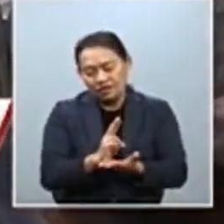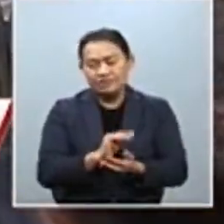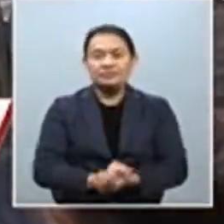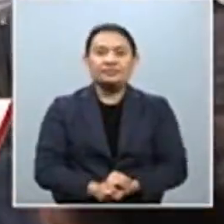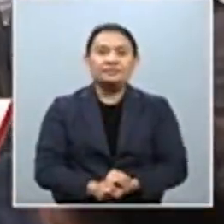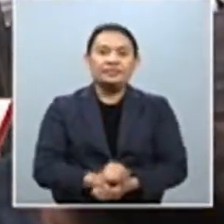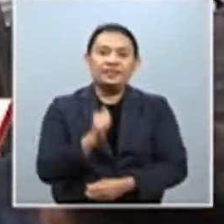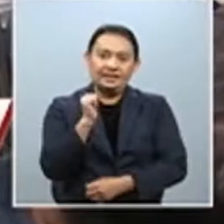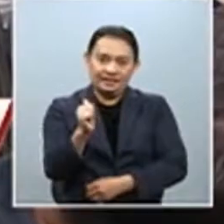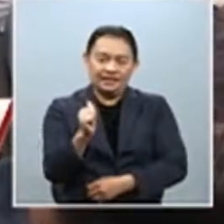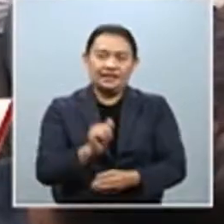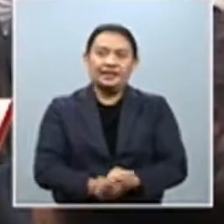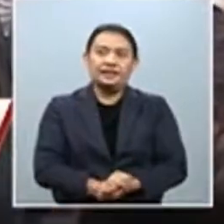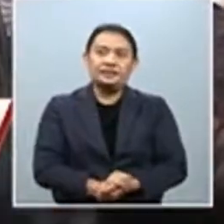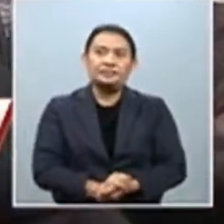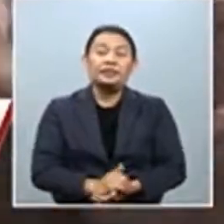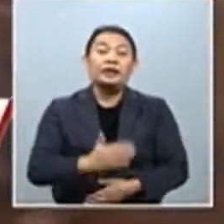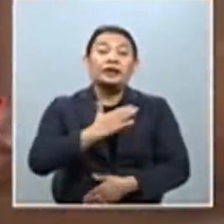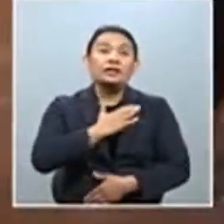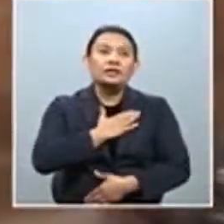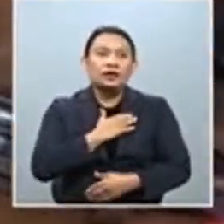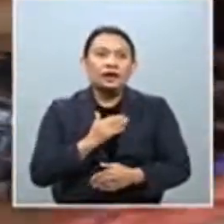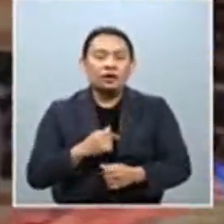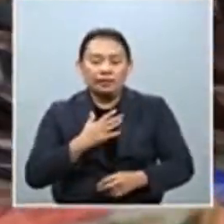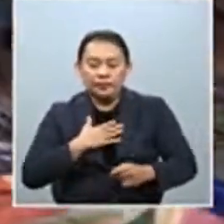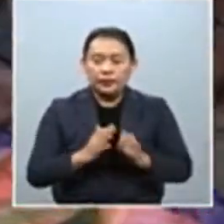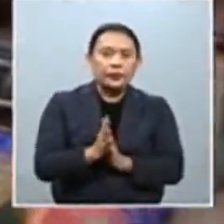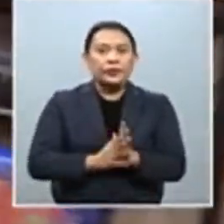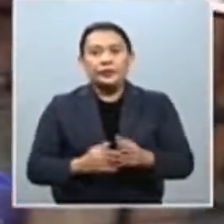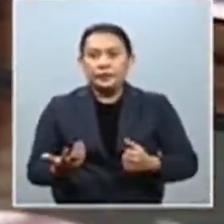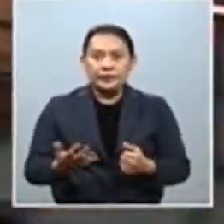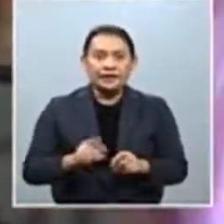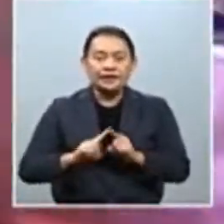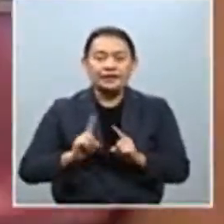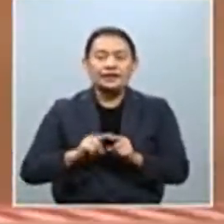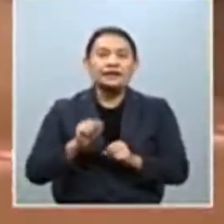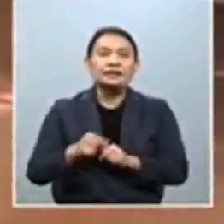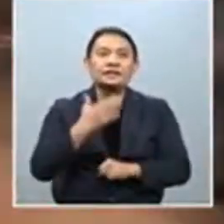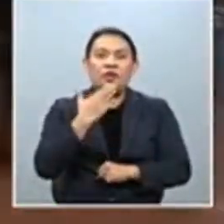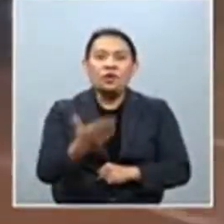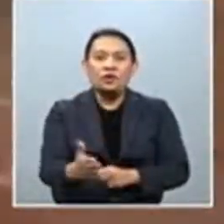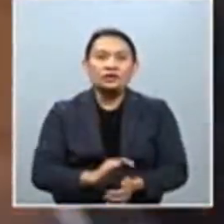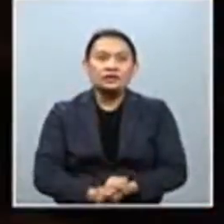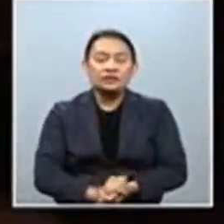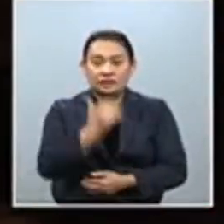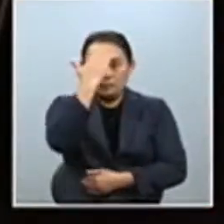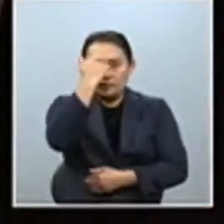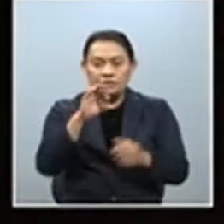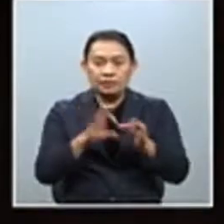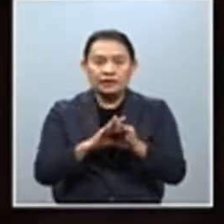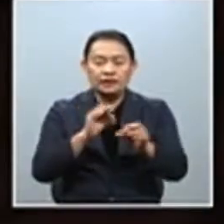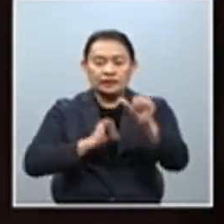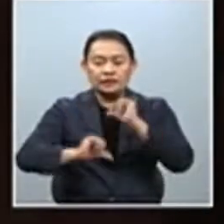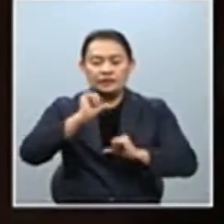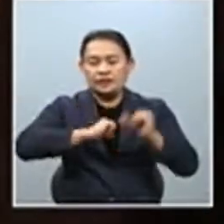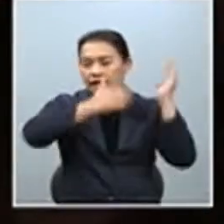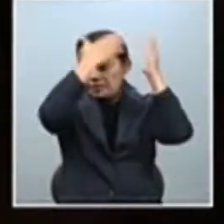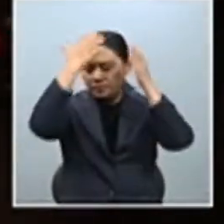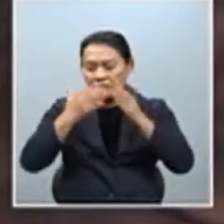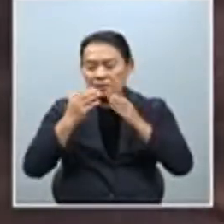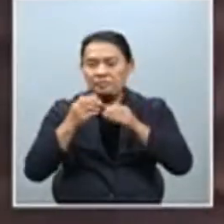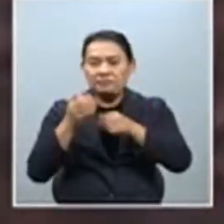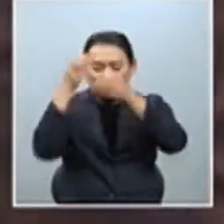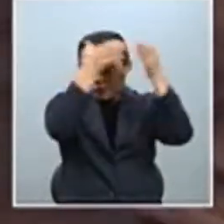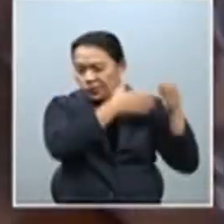ค่ะมันทำให้เราแบบได้แบบกระตือรือร้นแบบแอคทีฟตลอดในงานเพราะว่ามันก็มีบทบาทหลากหลายที่เราได้ไปทำอะไรอย่างนี้ค่ะก็ต้องมีส